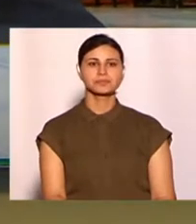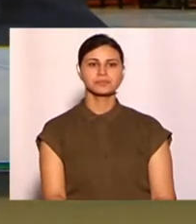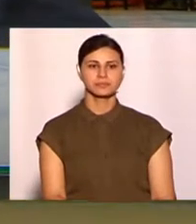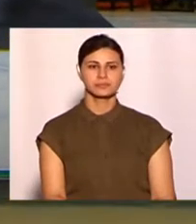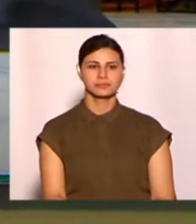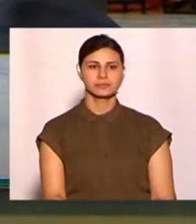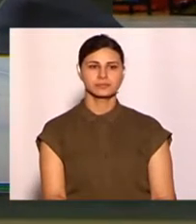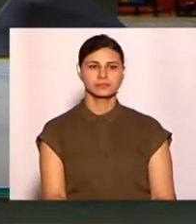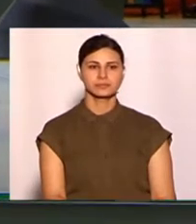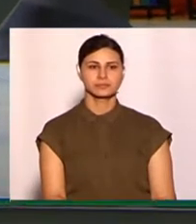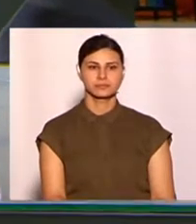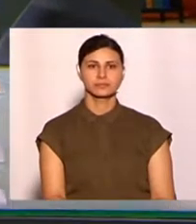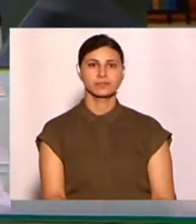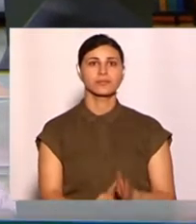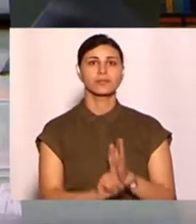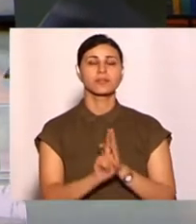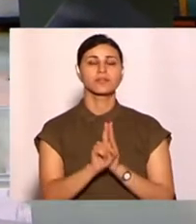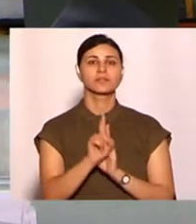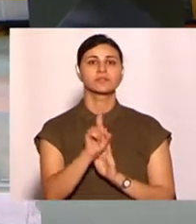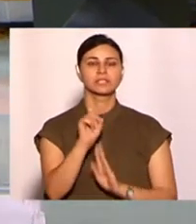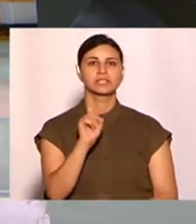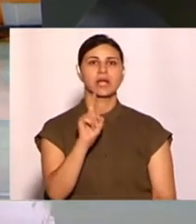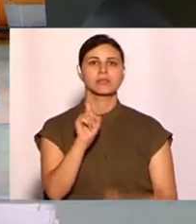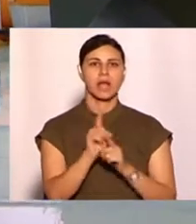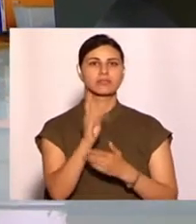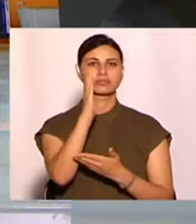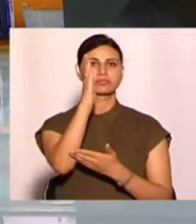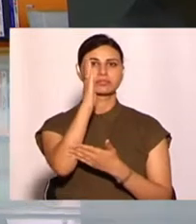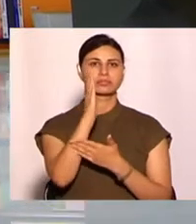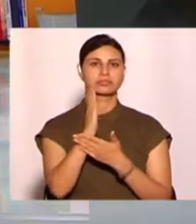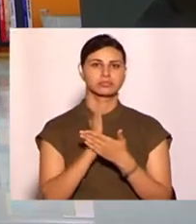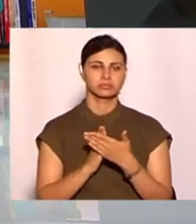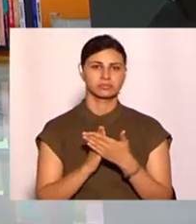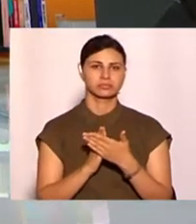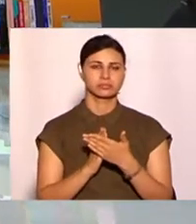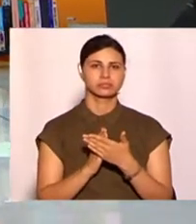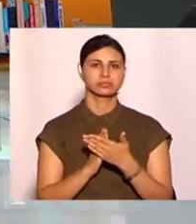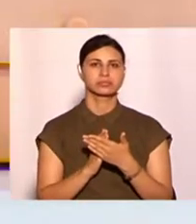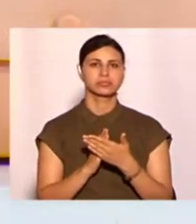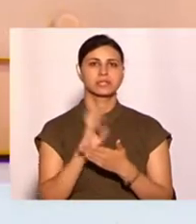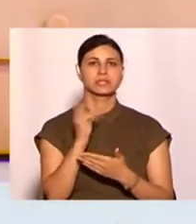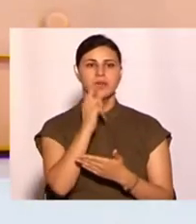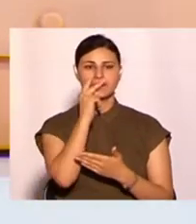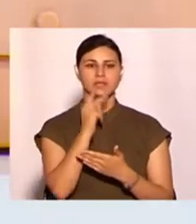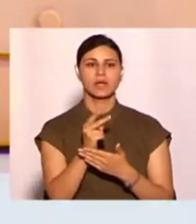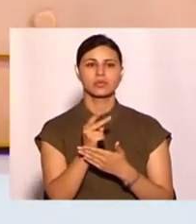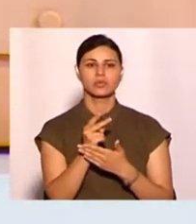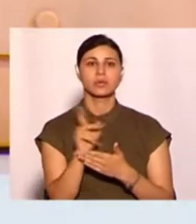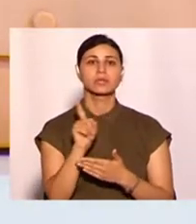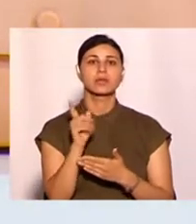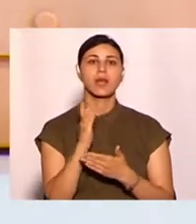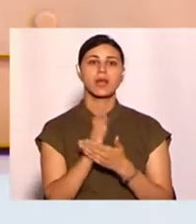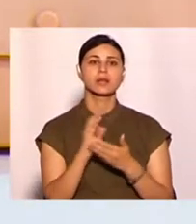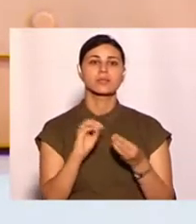და მივდივართ ესეთი ვერტიკალური მოძრაობებით, ასევე წრიული მოძრაობებითაც შეიძლება და ვნახულობთ ხომ არ